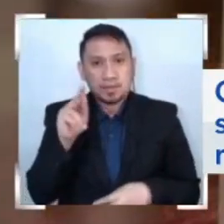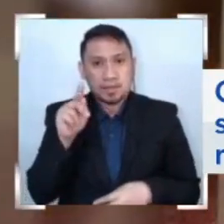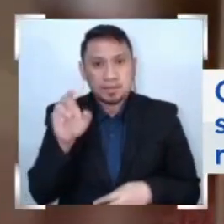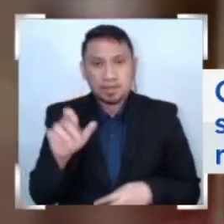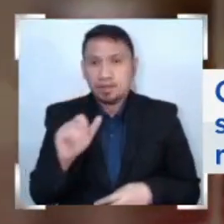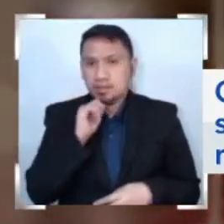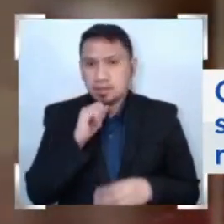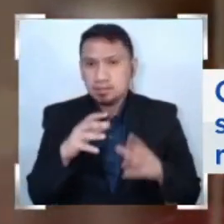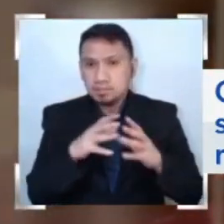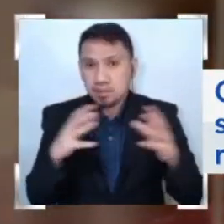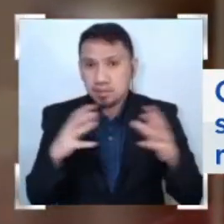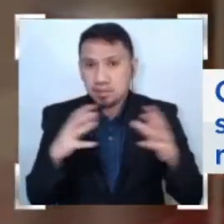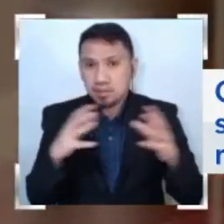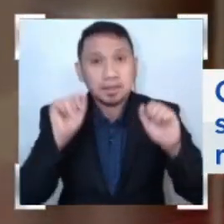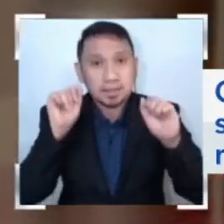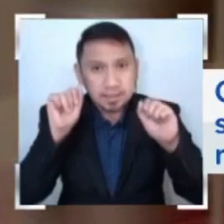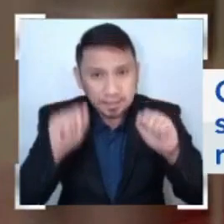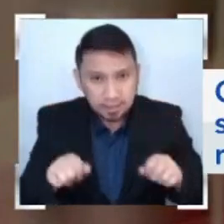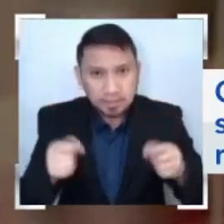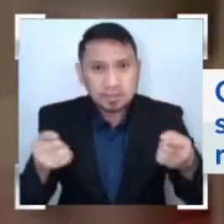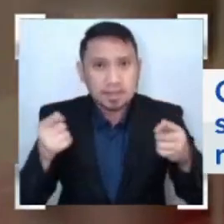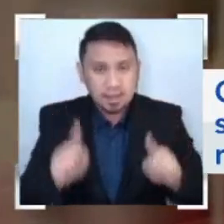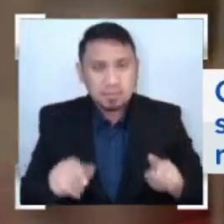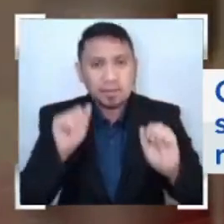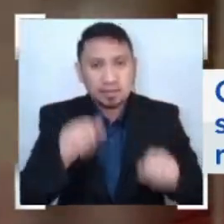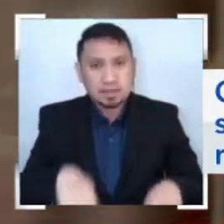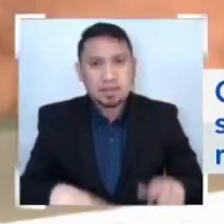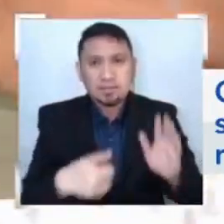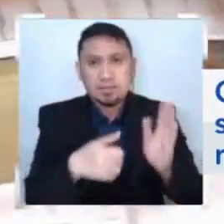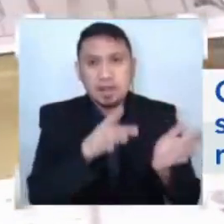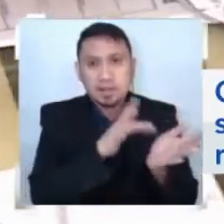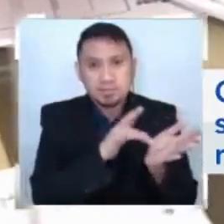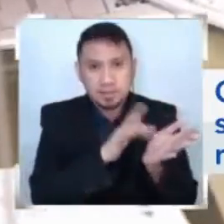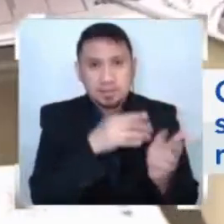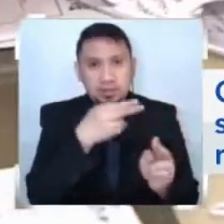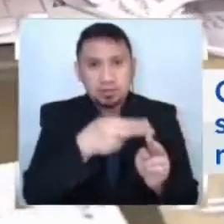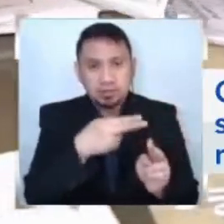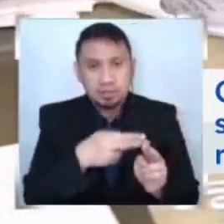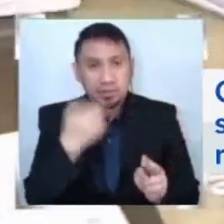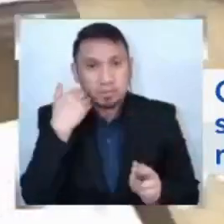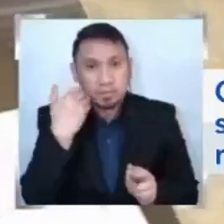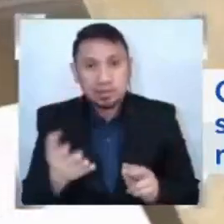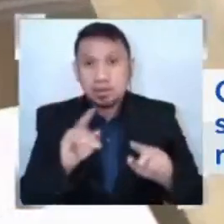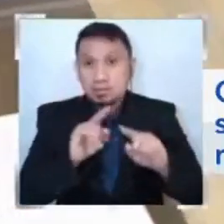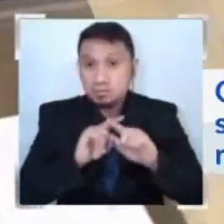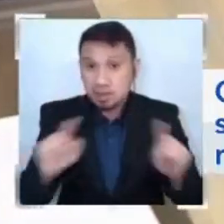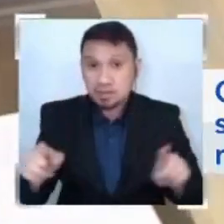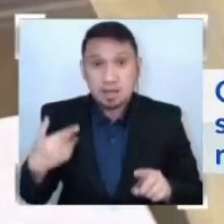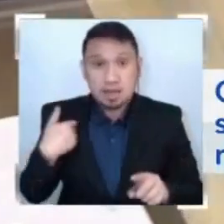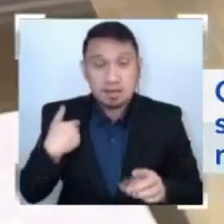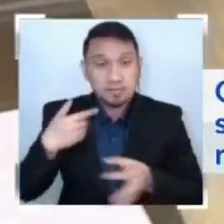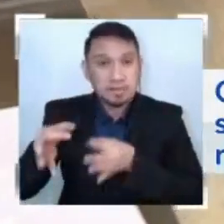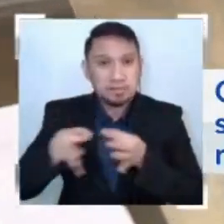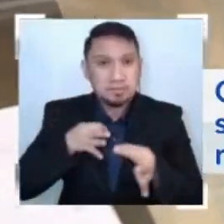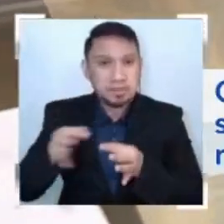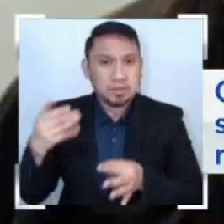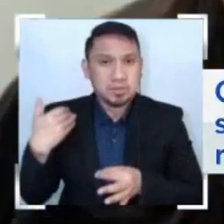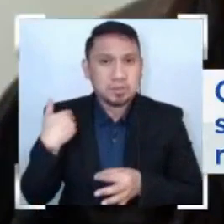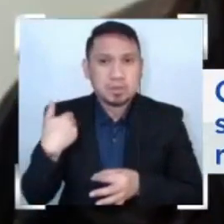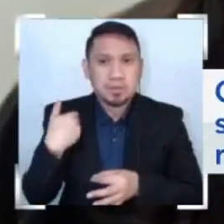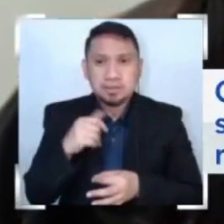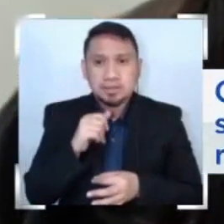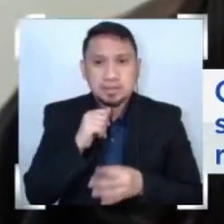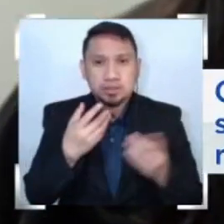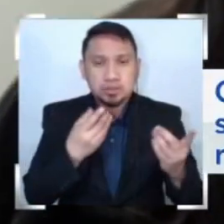may pagkakataon daw na may nakaboto sa pangalan ng ibang botante. Pero may paliwanag din daw na hindi naman ito sinasadya.